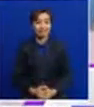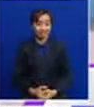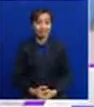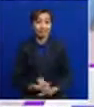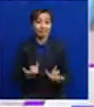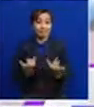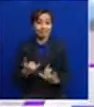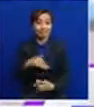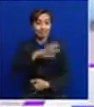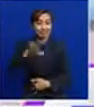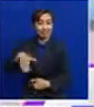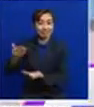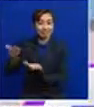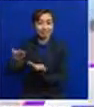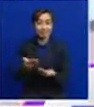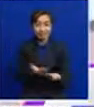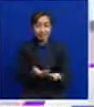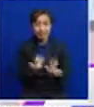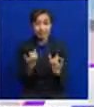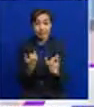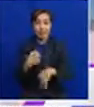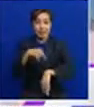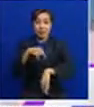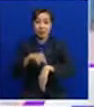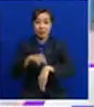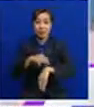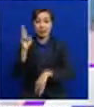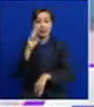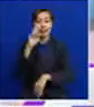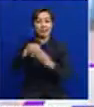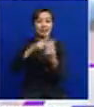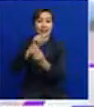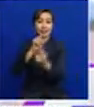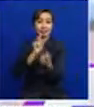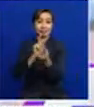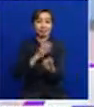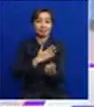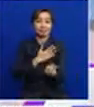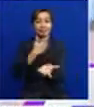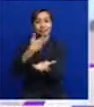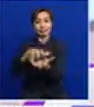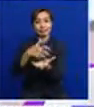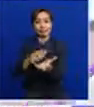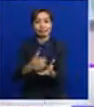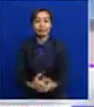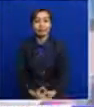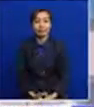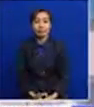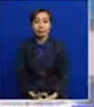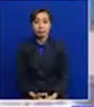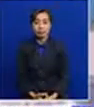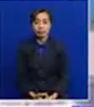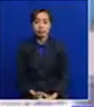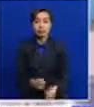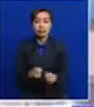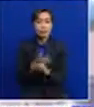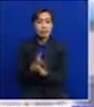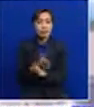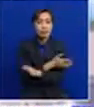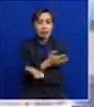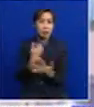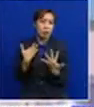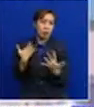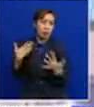วัสดีค่ะคุณผู้ชมคะต้อนรับเข้าสู่ช่วงเวลาของข่าวเที่ยงเศรษฐกิจนะคะกับดิฉันจินตนาทิพยรัตน์กุลค่ะหลังจากที่รอคอยกันม